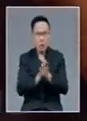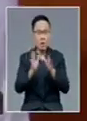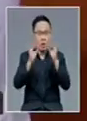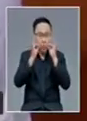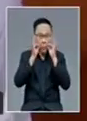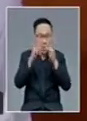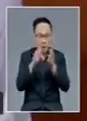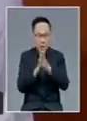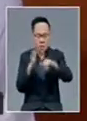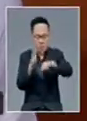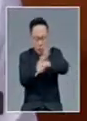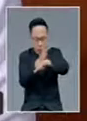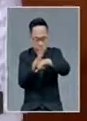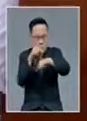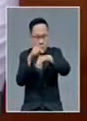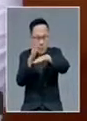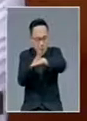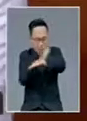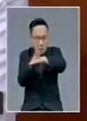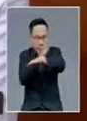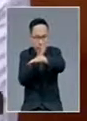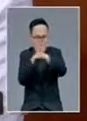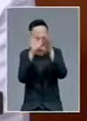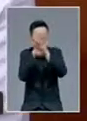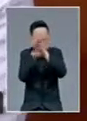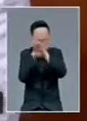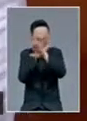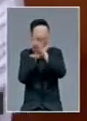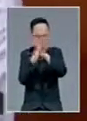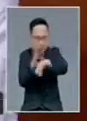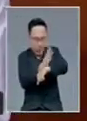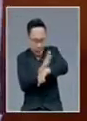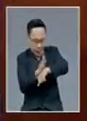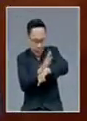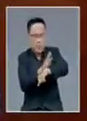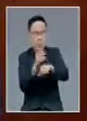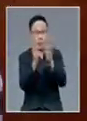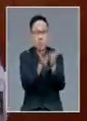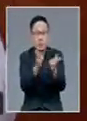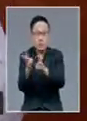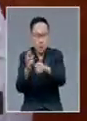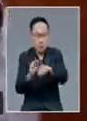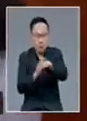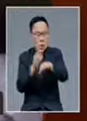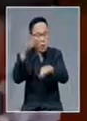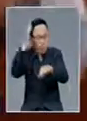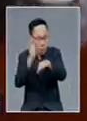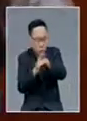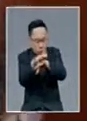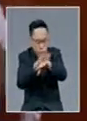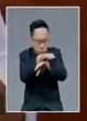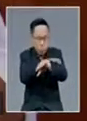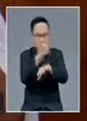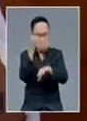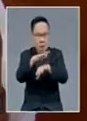รูขุมขนมันไม่สามารถผลิตขนได้นะทำให้บางส่วนของร่างกายอ่ะมันต้องลอกคราบแทนออกมาทีนี้พอลอกคราบหลายๆชั้น